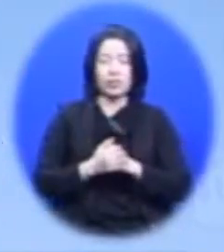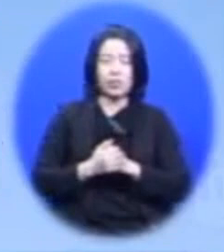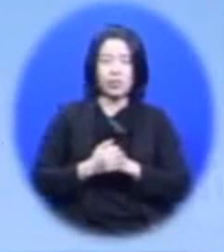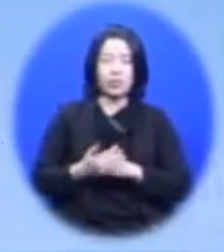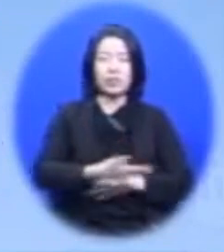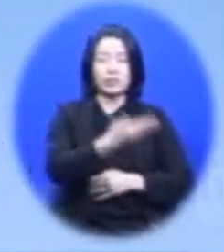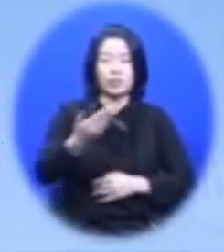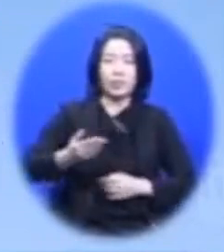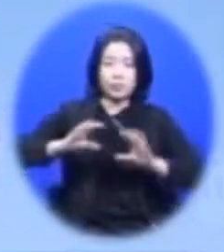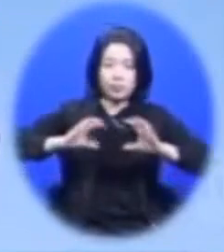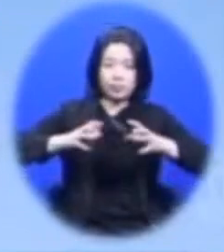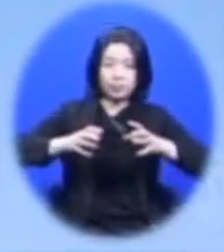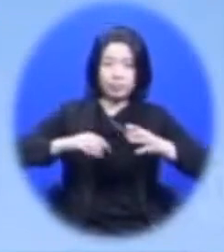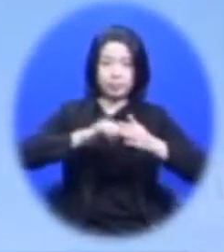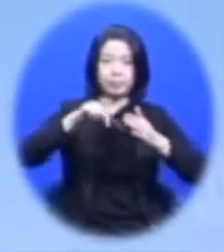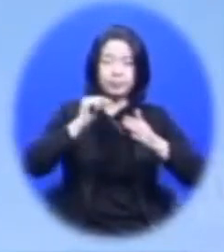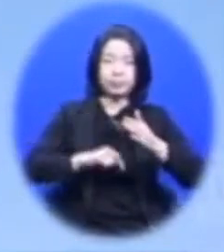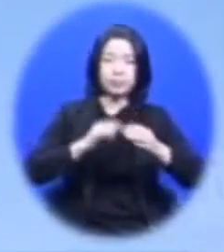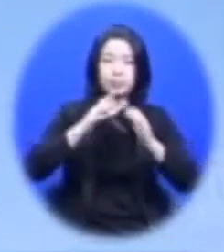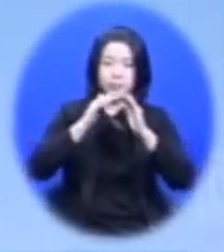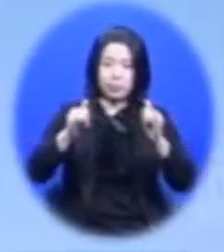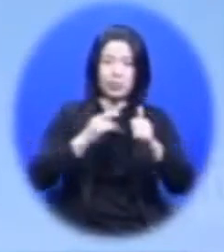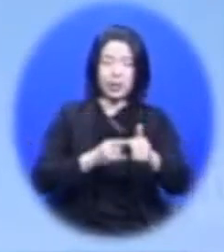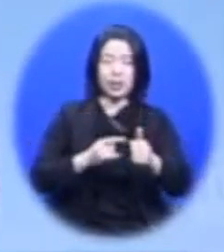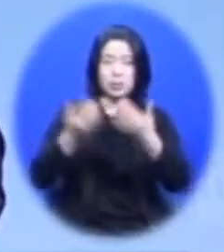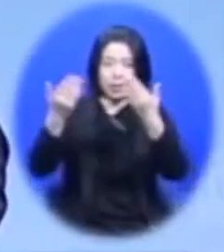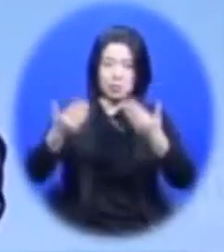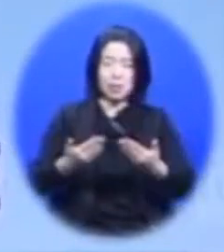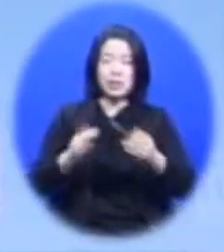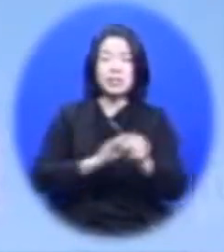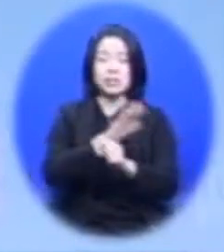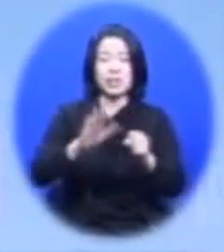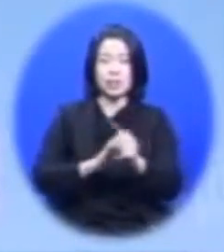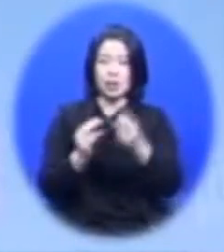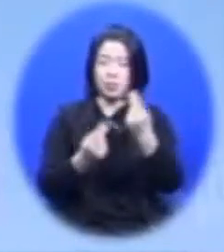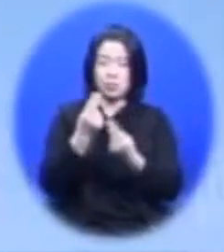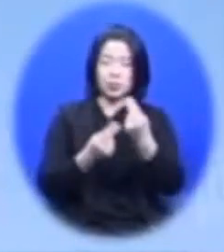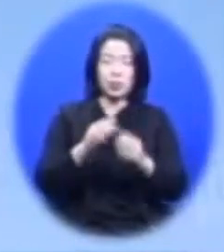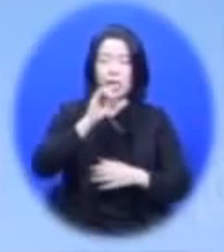여러분, 세상에서 사람들에게서 받는 사랑과 비교가